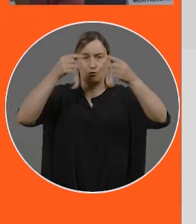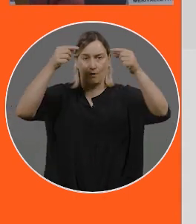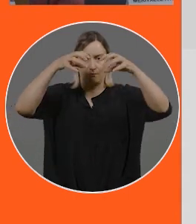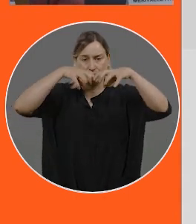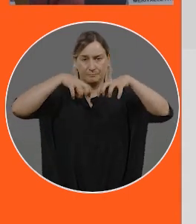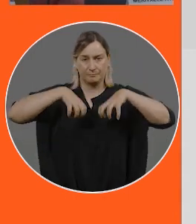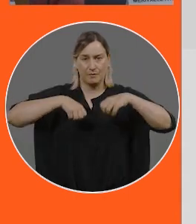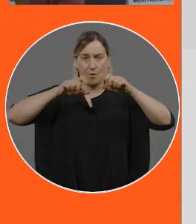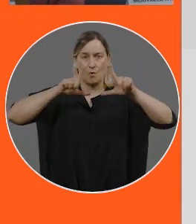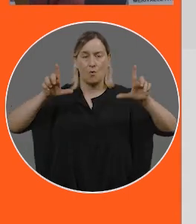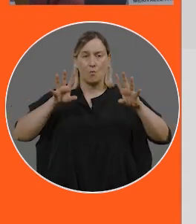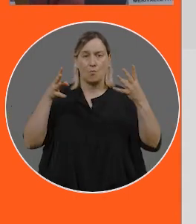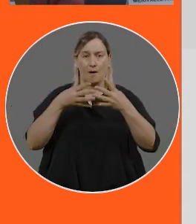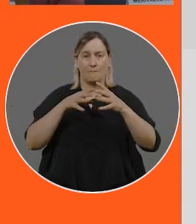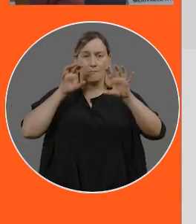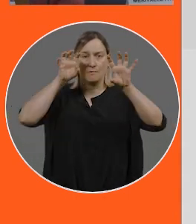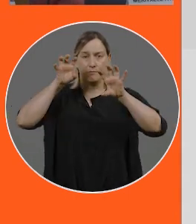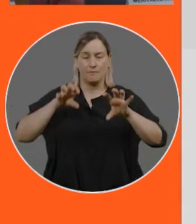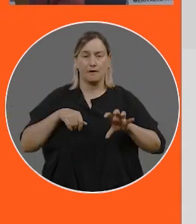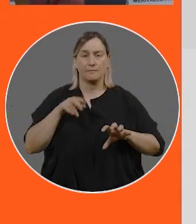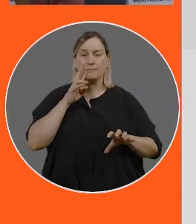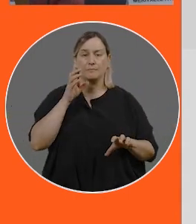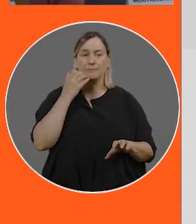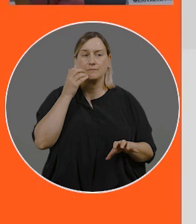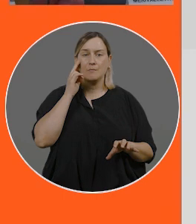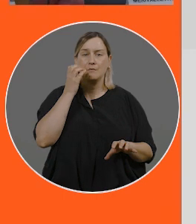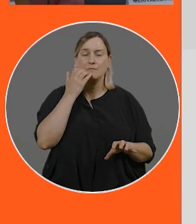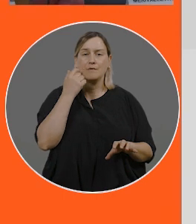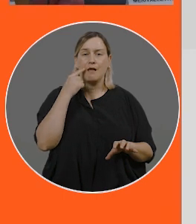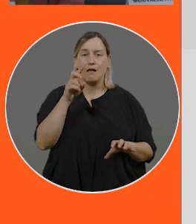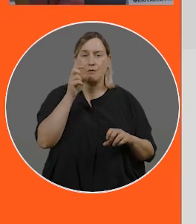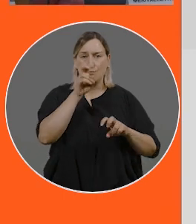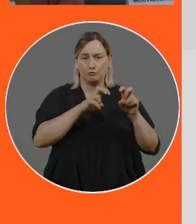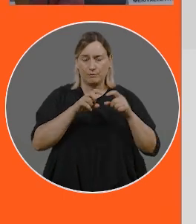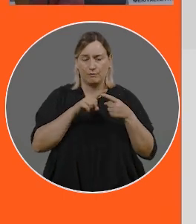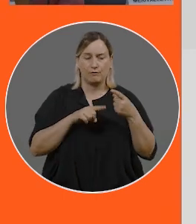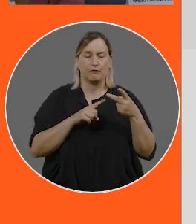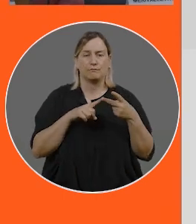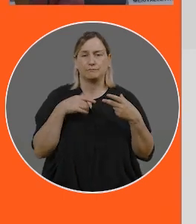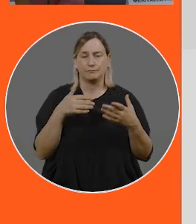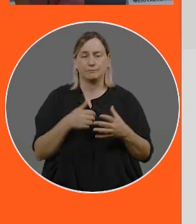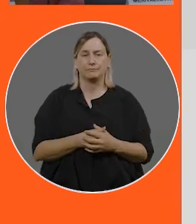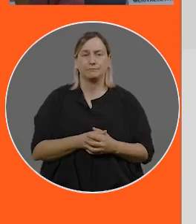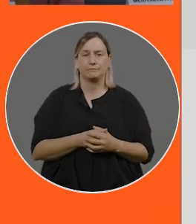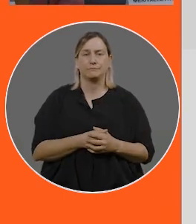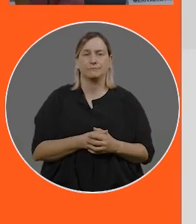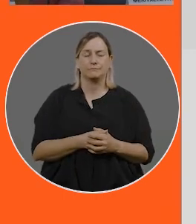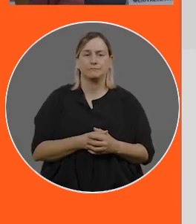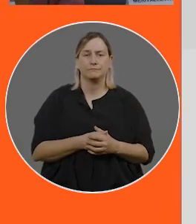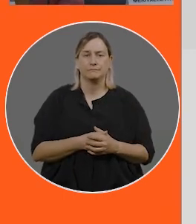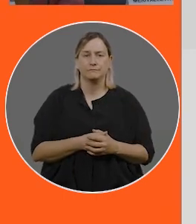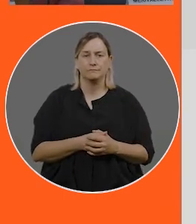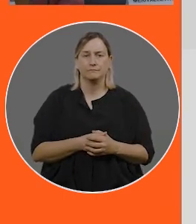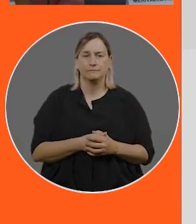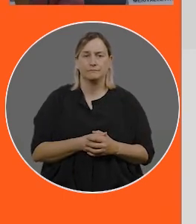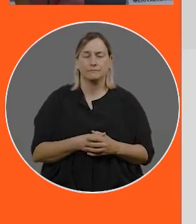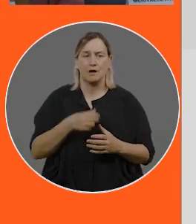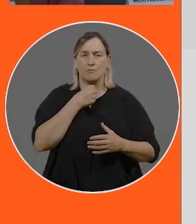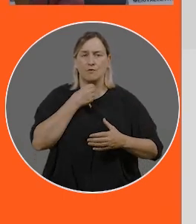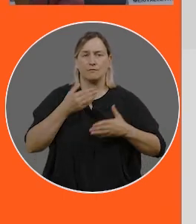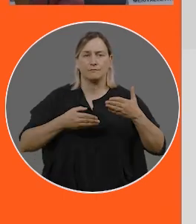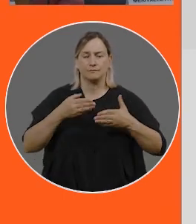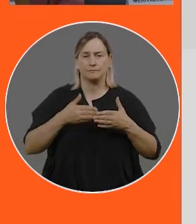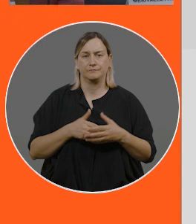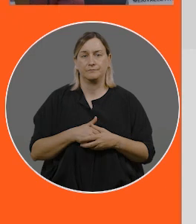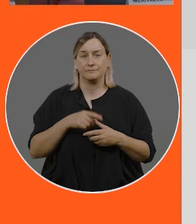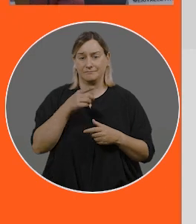web. I aquí doncs estava veient que hi ha un cercador, etc. Treball 2. Festes generals i locals a Catalunya 1. I aquest